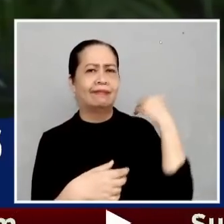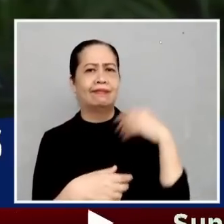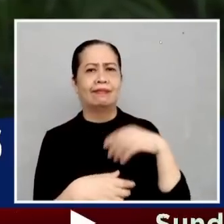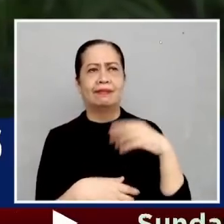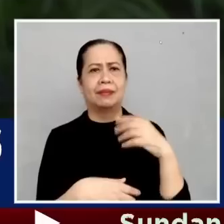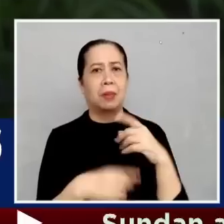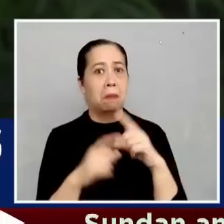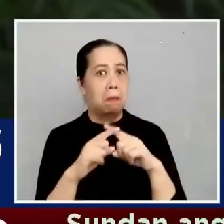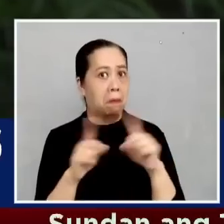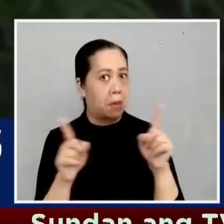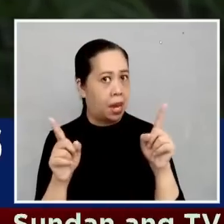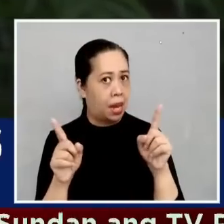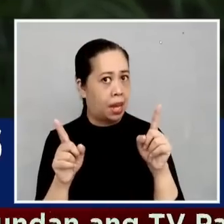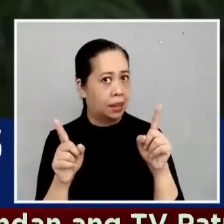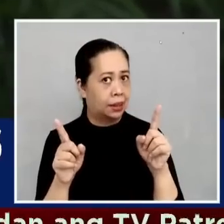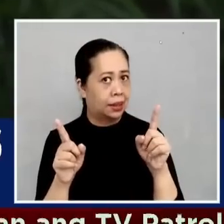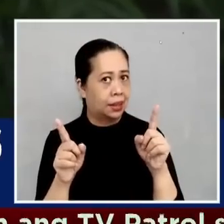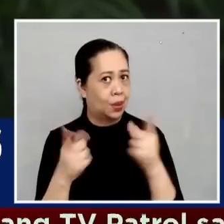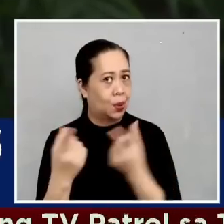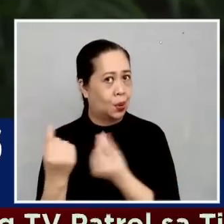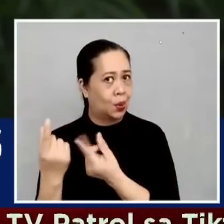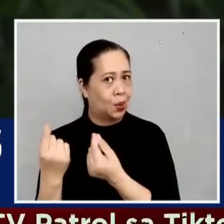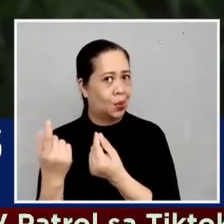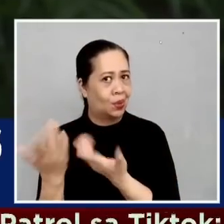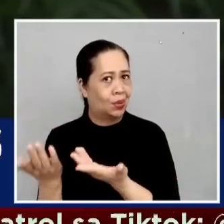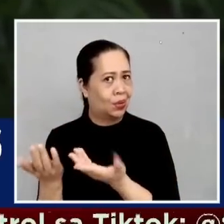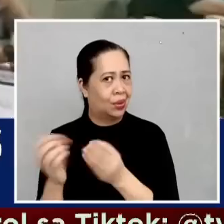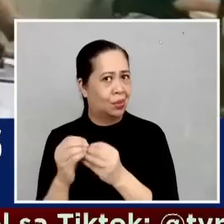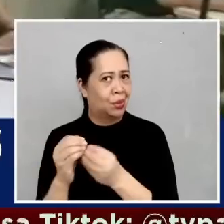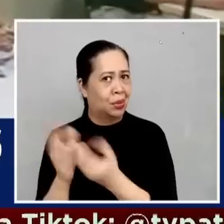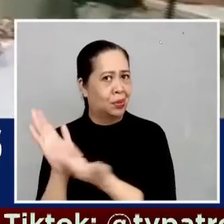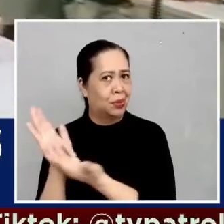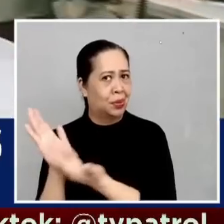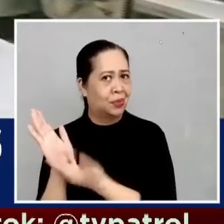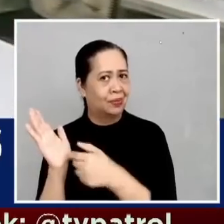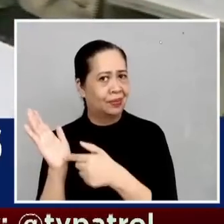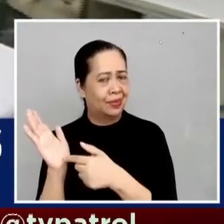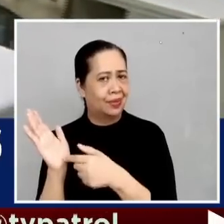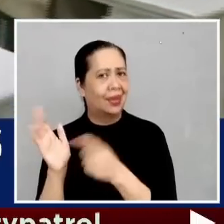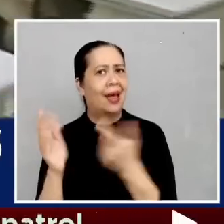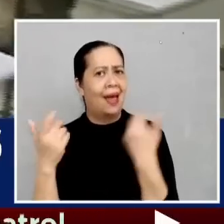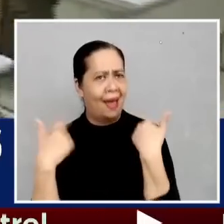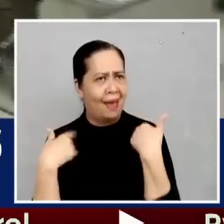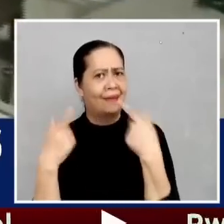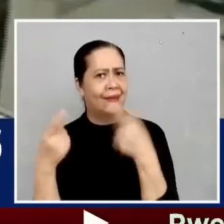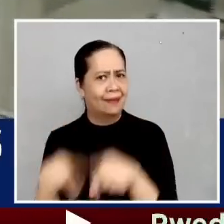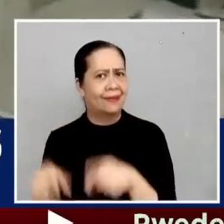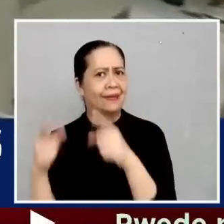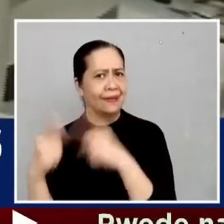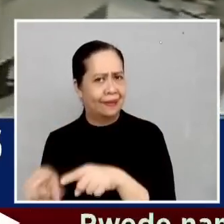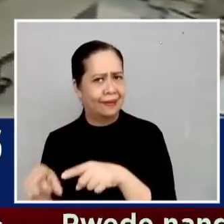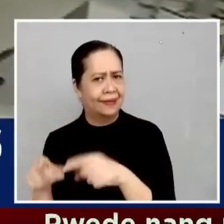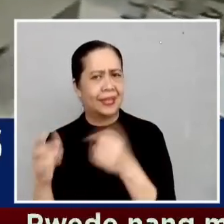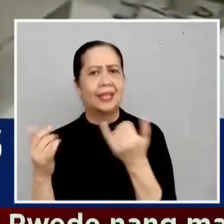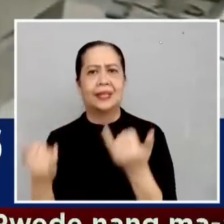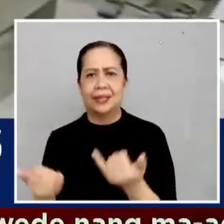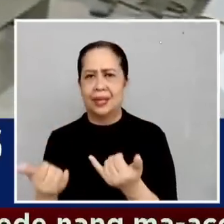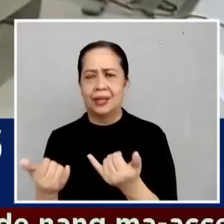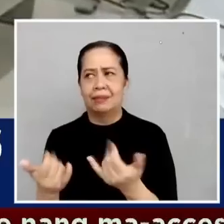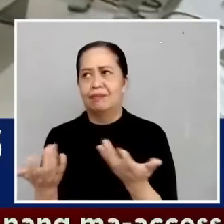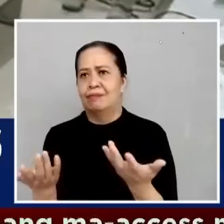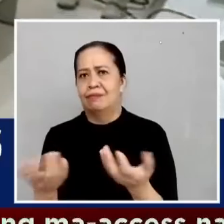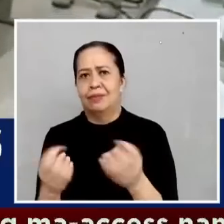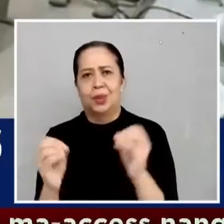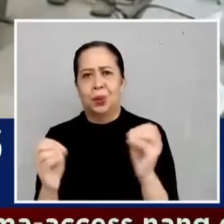But actions speak louder than words. And there has been, at this point, no